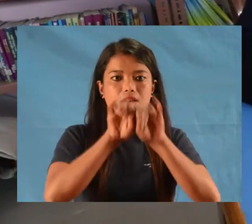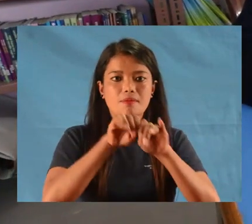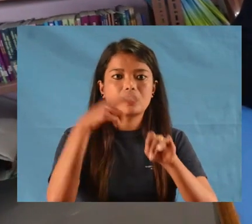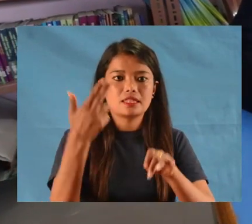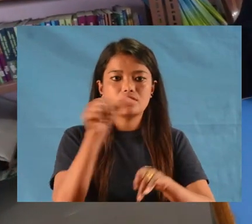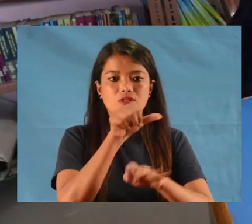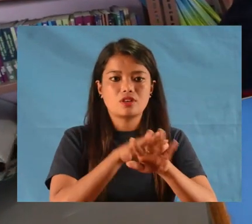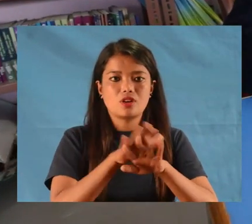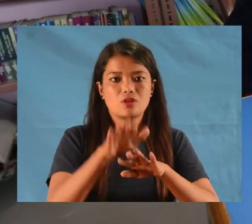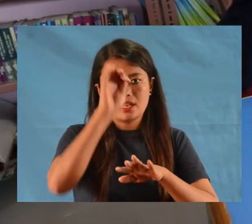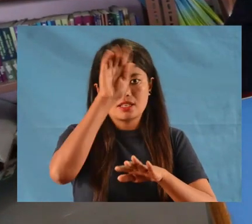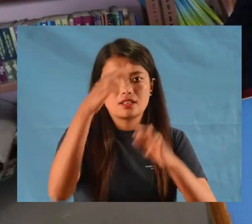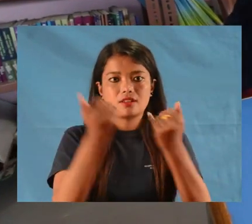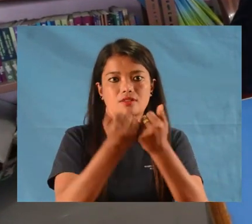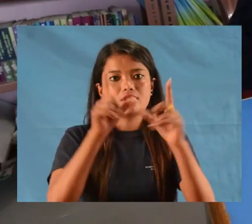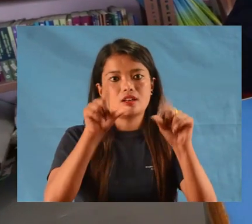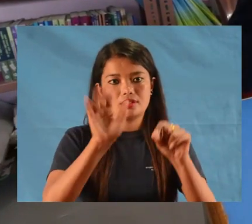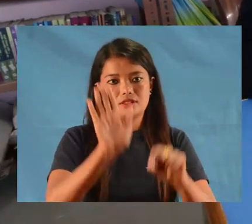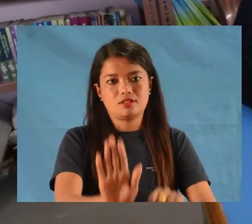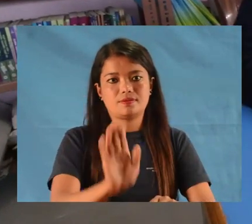संबंदी उनी हरुलाई जानकार गराउना